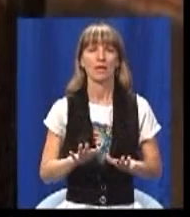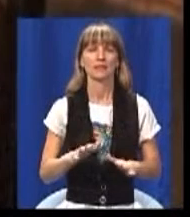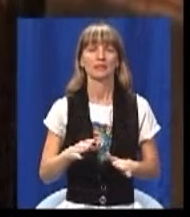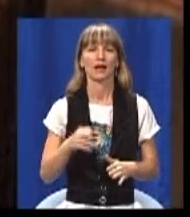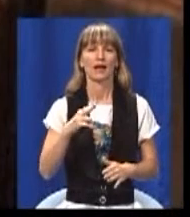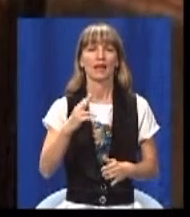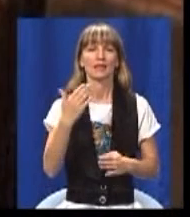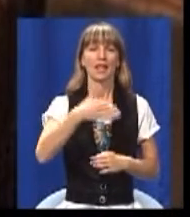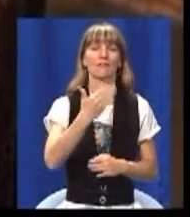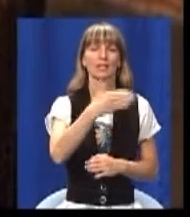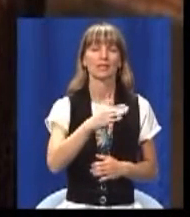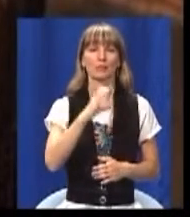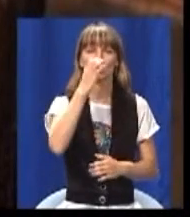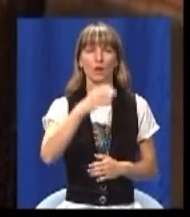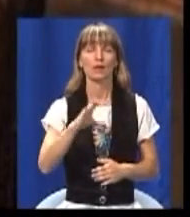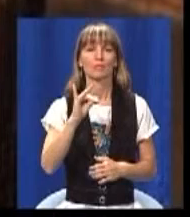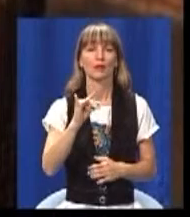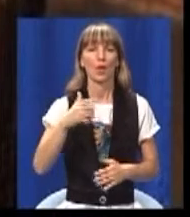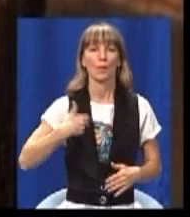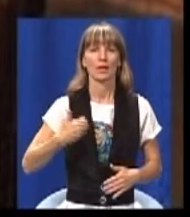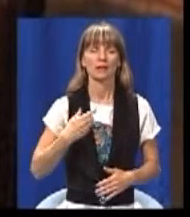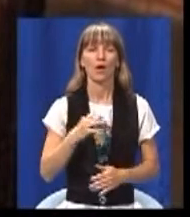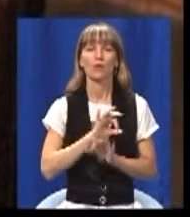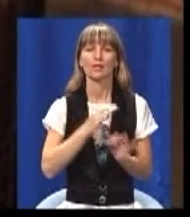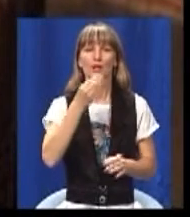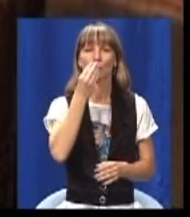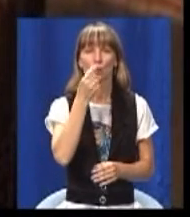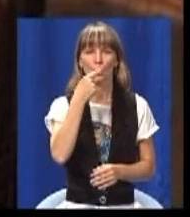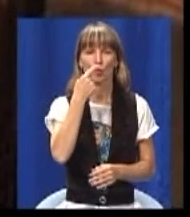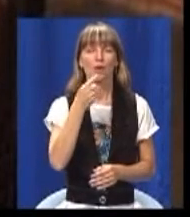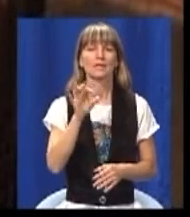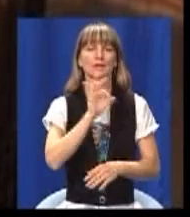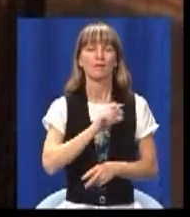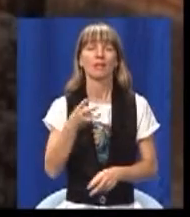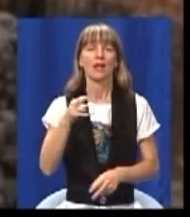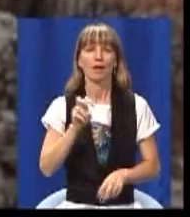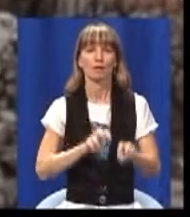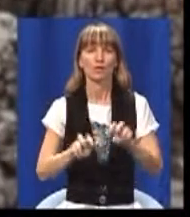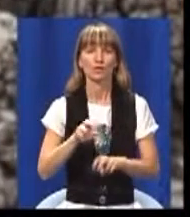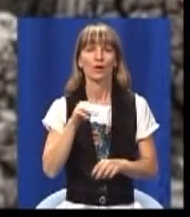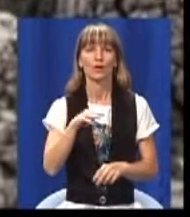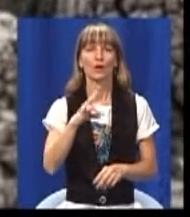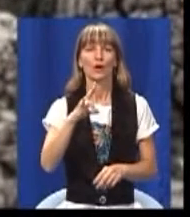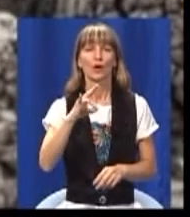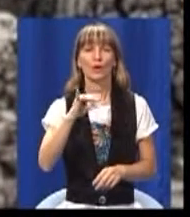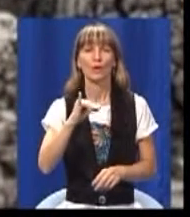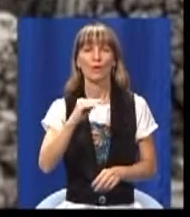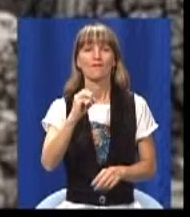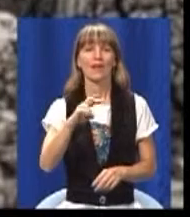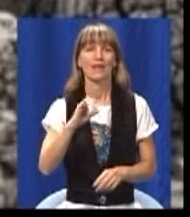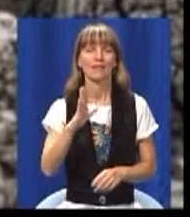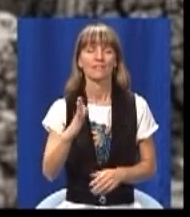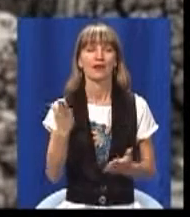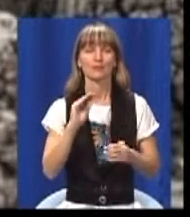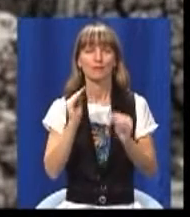шимпанзе. Також у свиней дуже гарний нюх, і їх дуже часто використовують для пошуку трюфелів, які приховані від людських